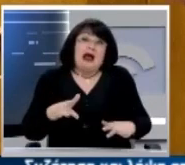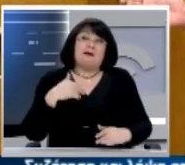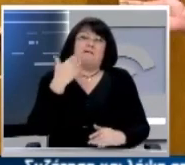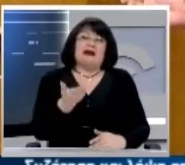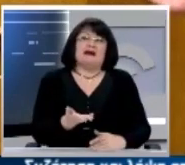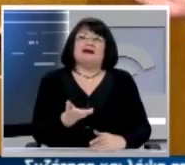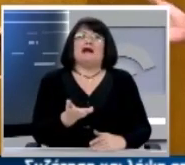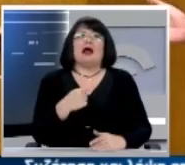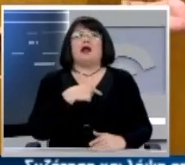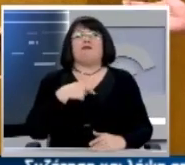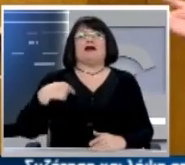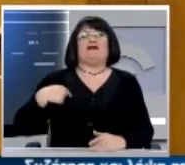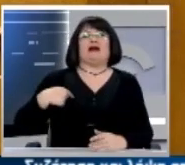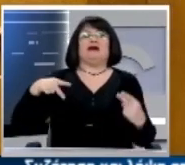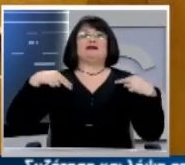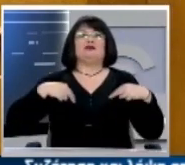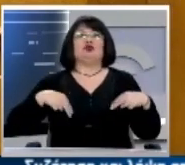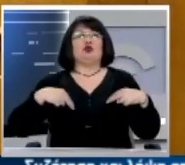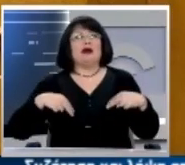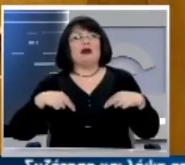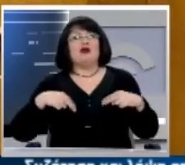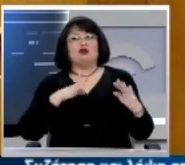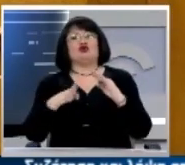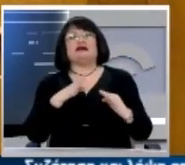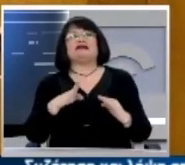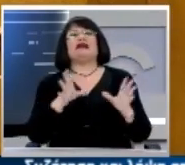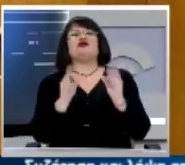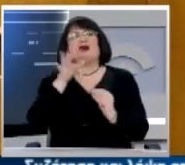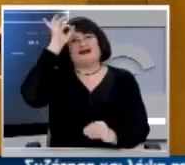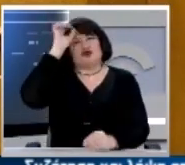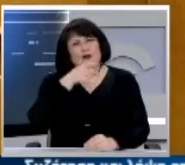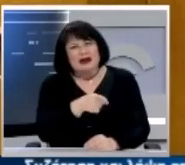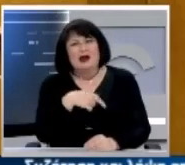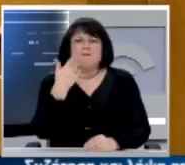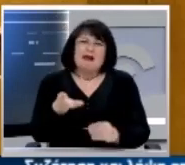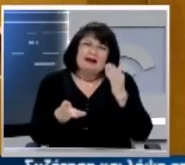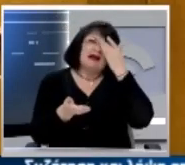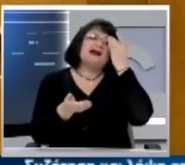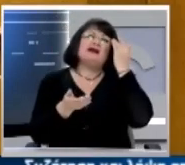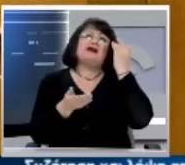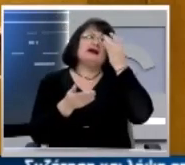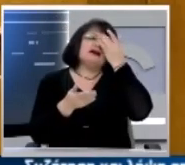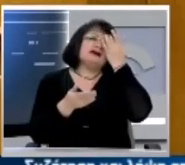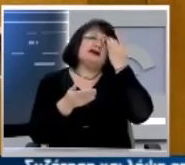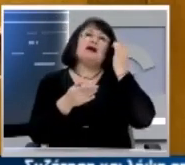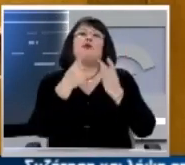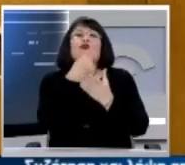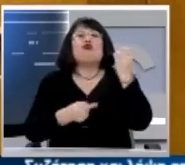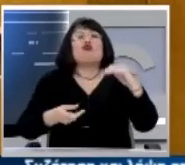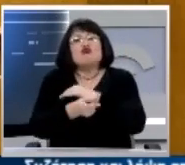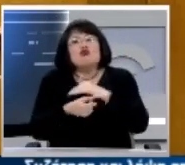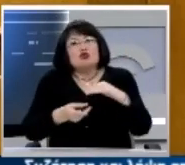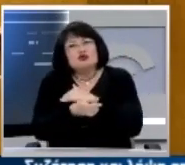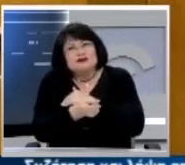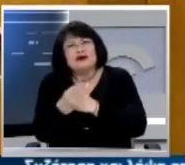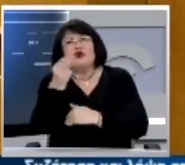έκανε επικεφαλής του Υπουργείου Προστασίας του Πολίτη. Μετά το προσφυγικό, όπου στην αρχή το